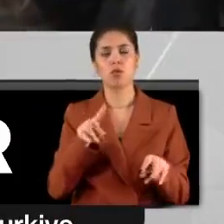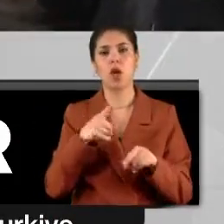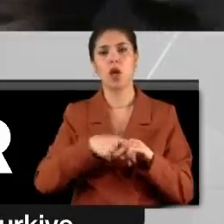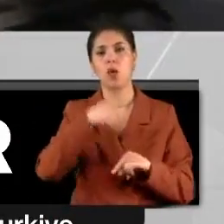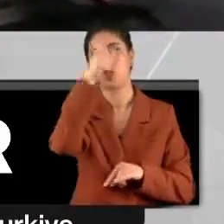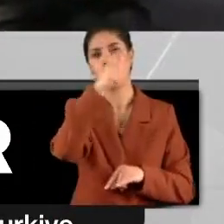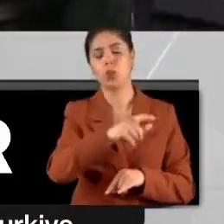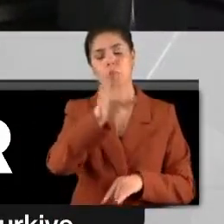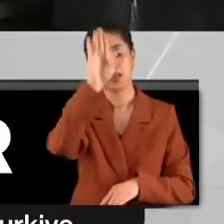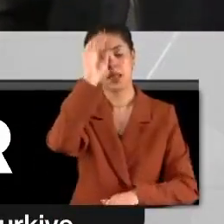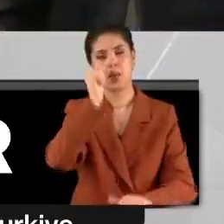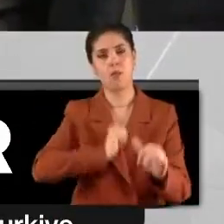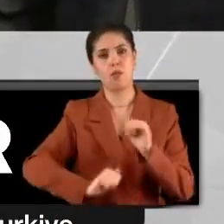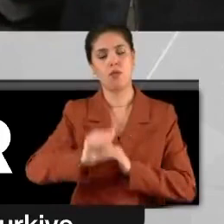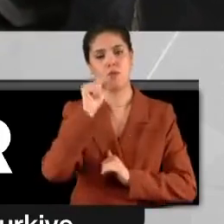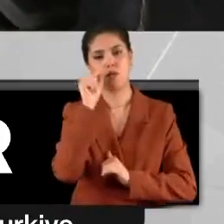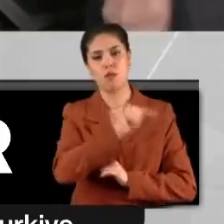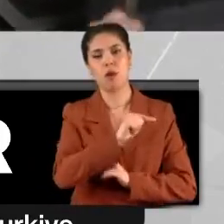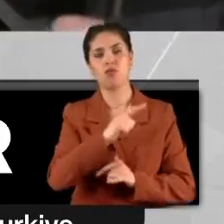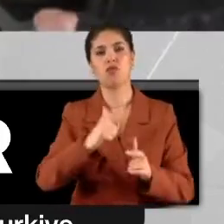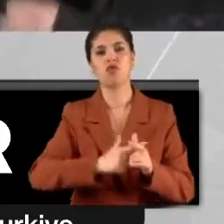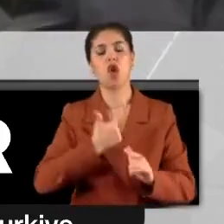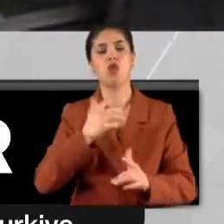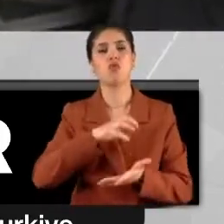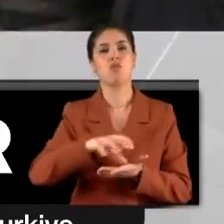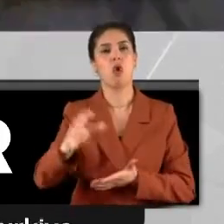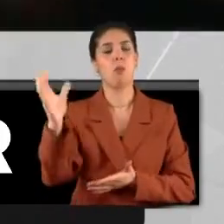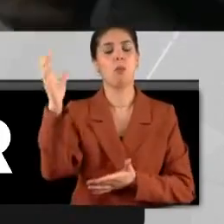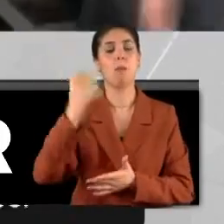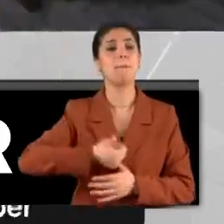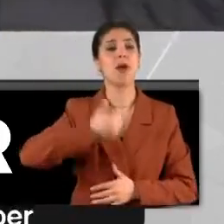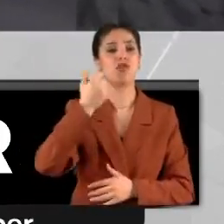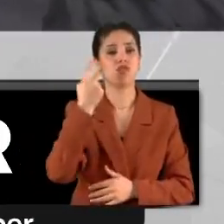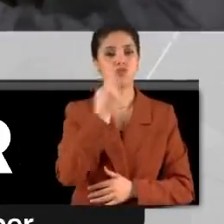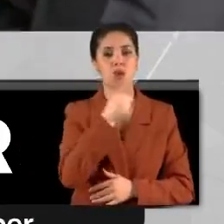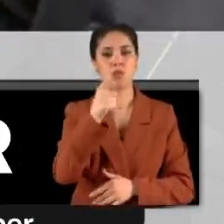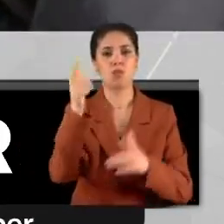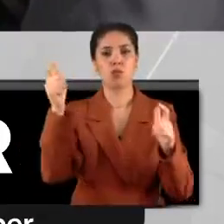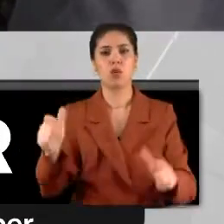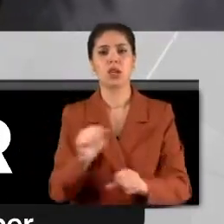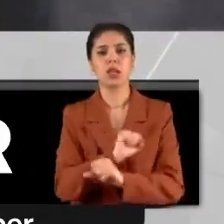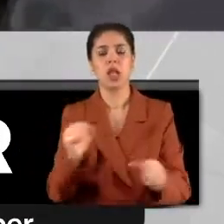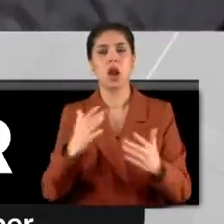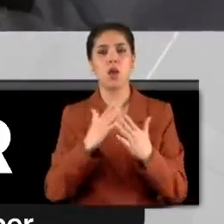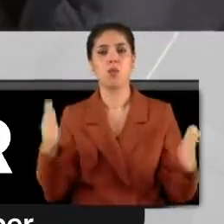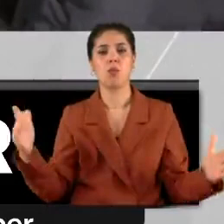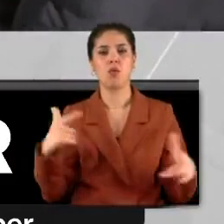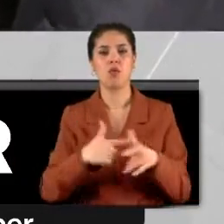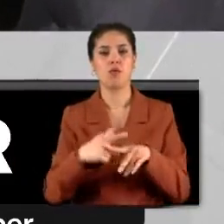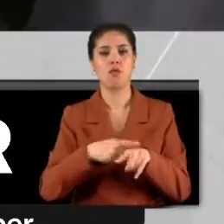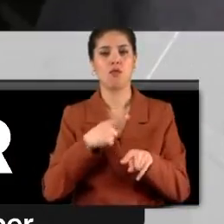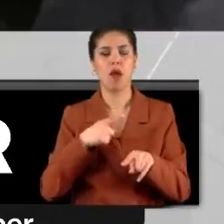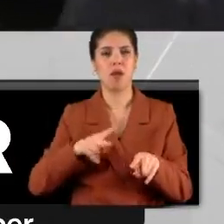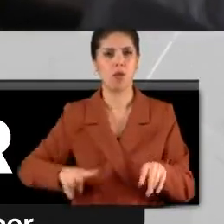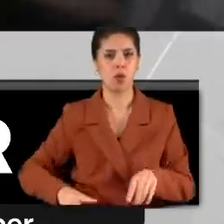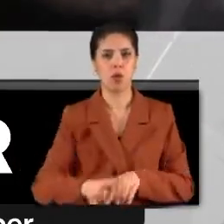var. İstanbul Üniversitesi Cerrahpaşa Jeoloji Bölüm Başkanı. Hocam burası çok hasar almış. Ne söyleyeceksiniz? Evet. Fay buradan mı geçmiş?